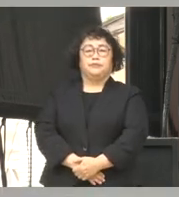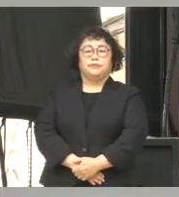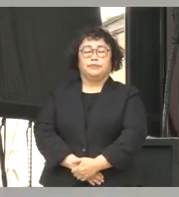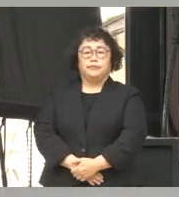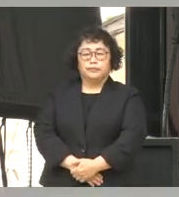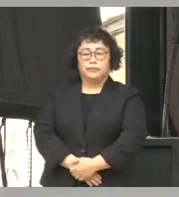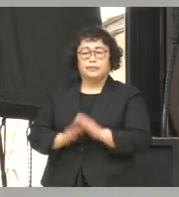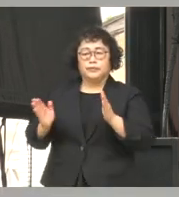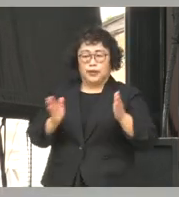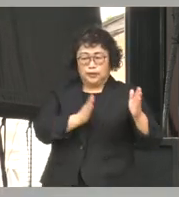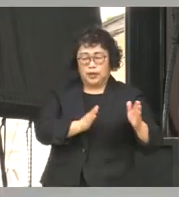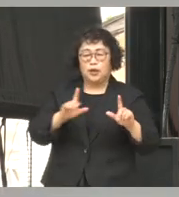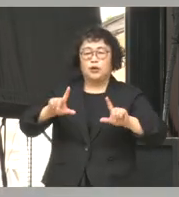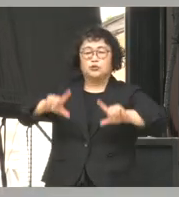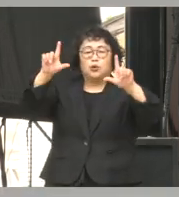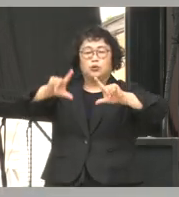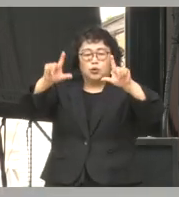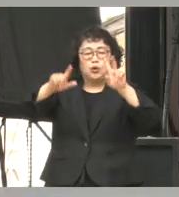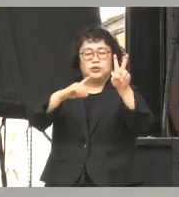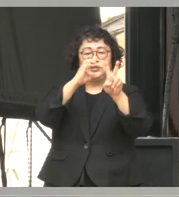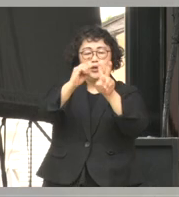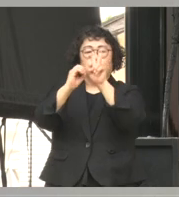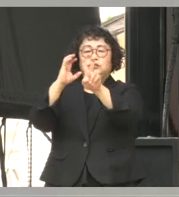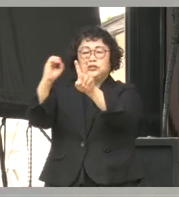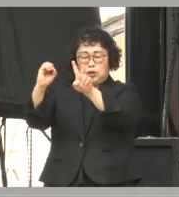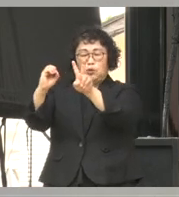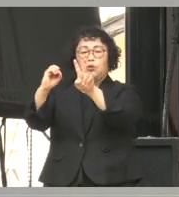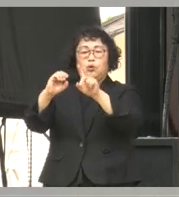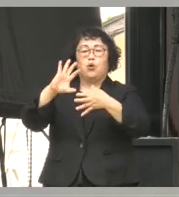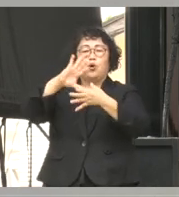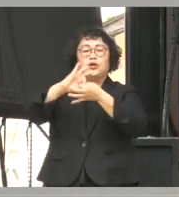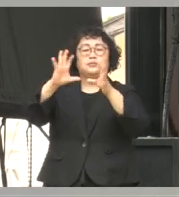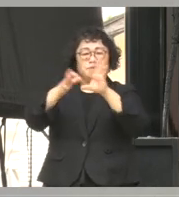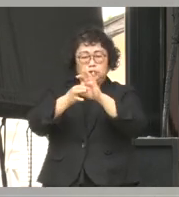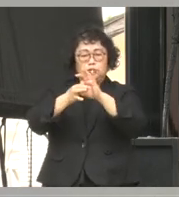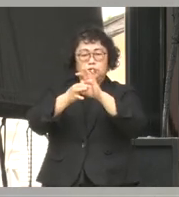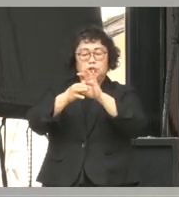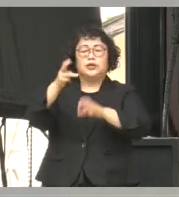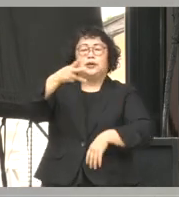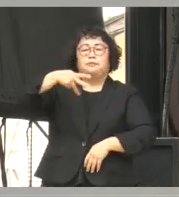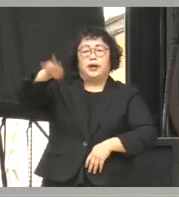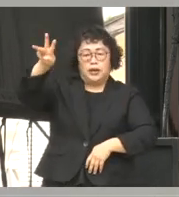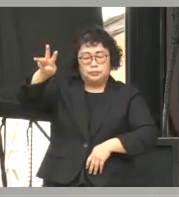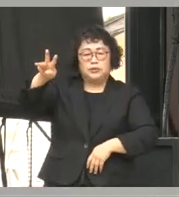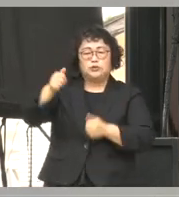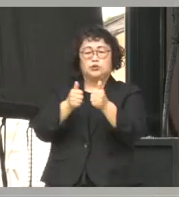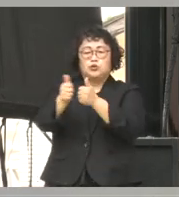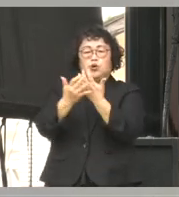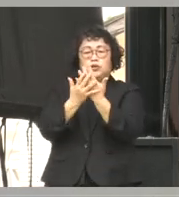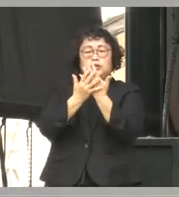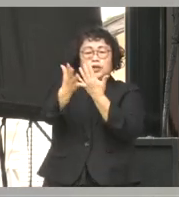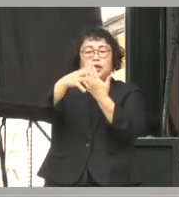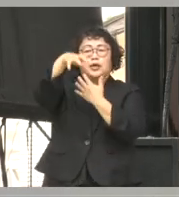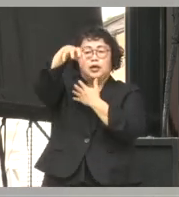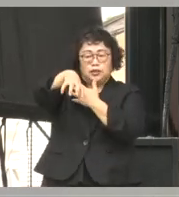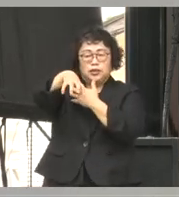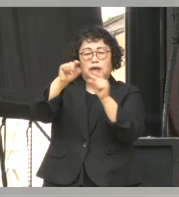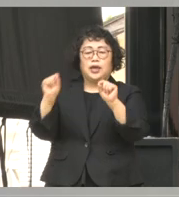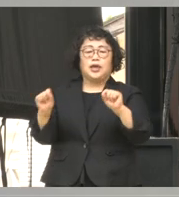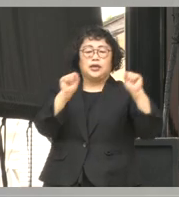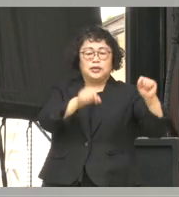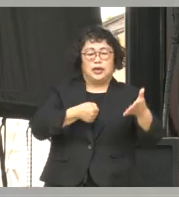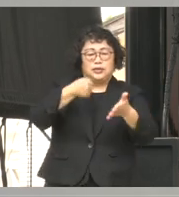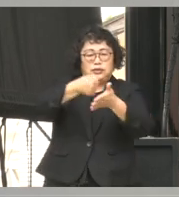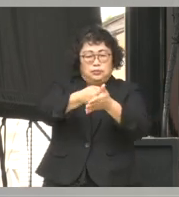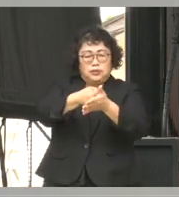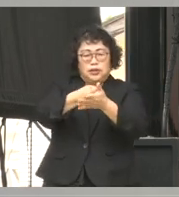さて東京2020オリンピック・パラリンピック競技大会の延期が決ま